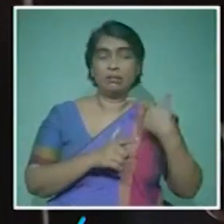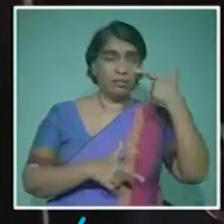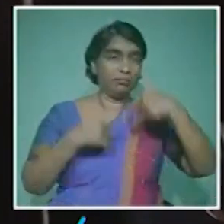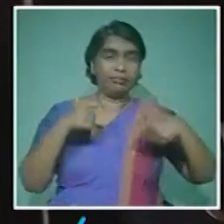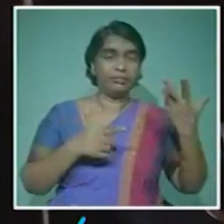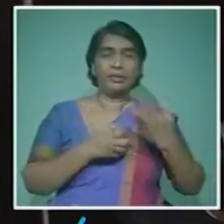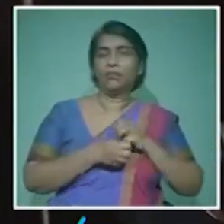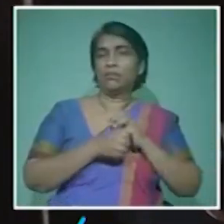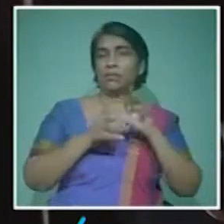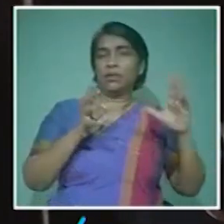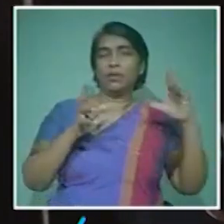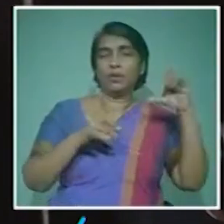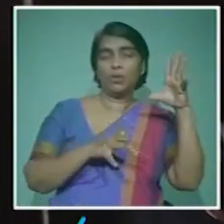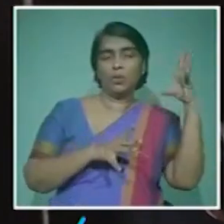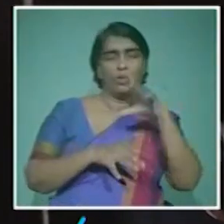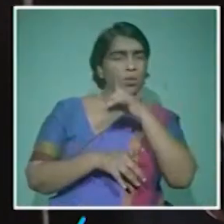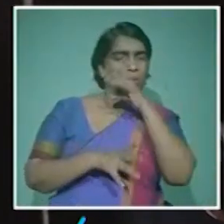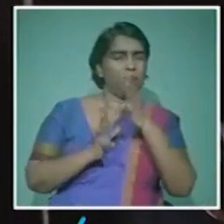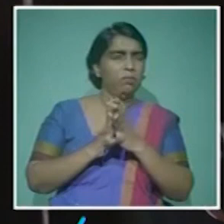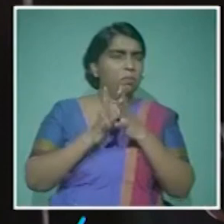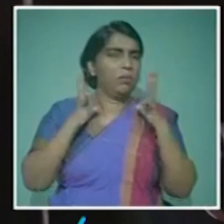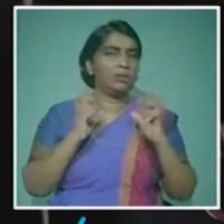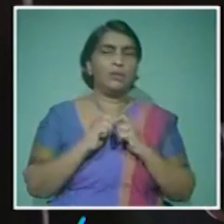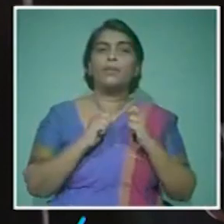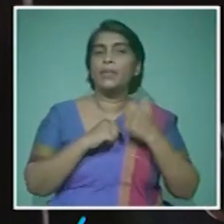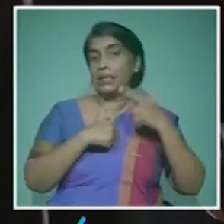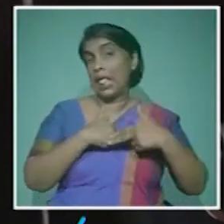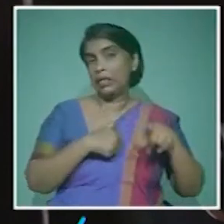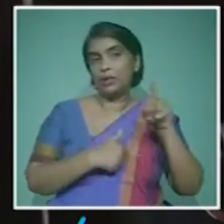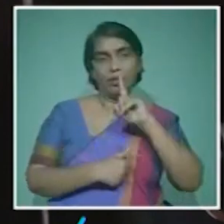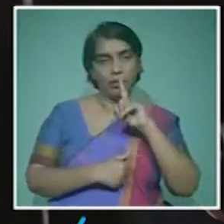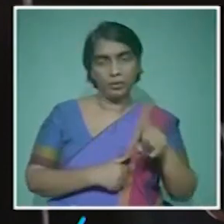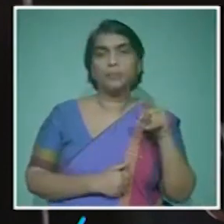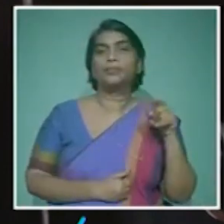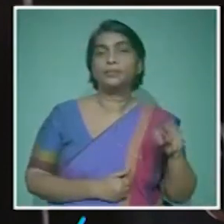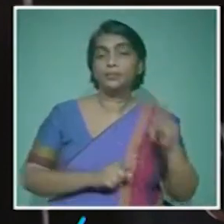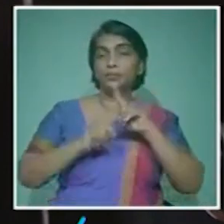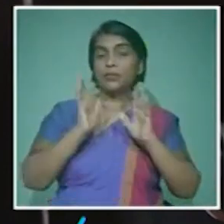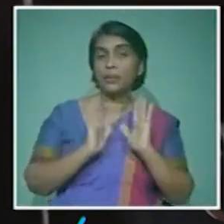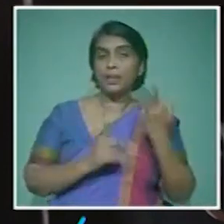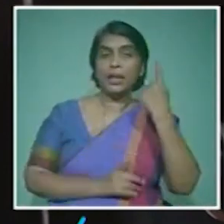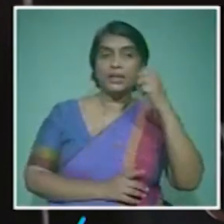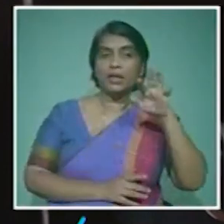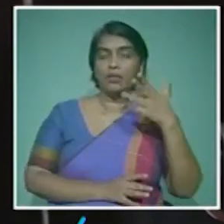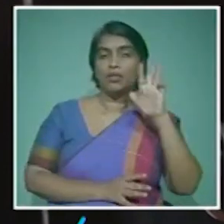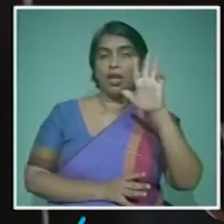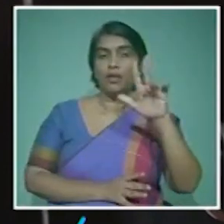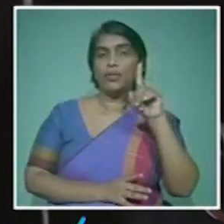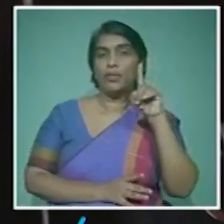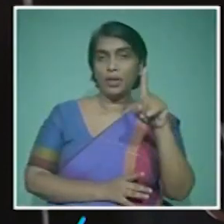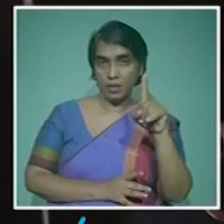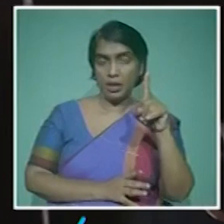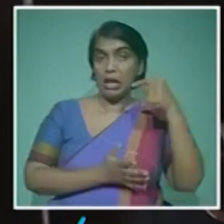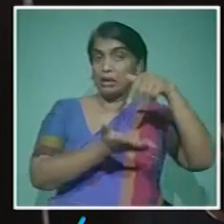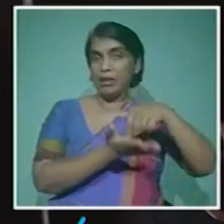තමයි මේ සිදුවීම සිදුවෙන්න ප්‍රධාන හේතුව කියලා කිව්වේ. ඒ අනුව මේ කොප් එක ආරම්භ වුණේ 1991 රියෝ ද ජනේරෝ